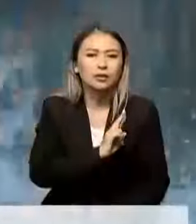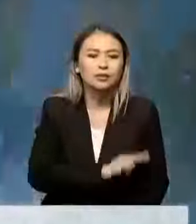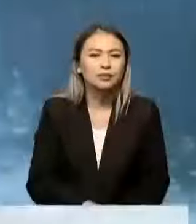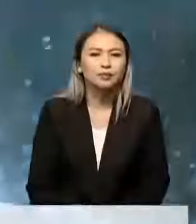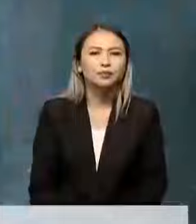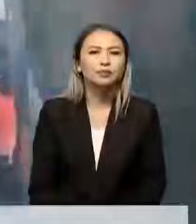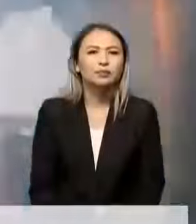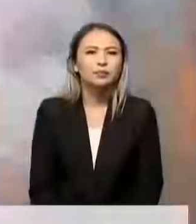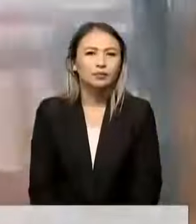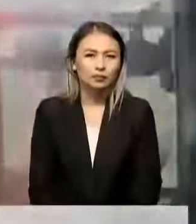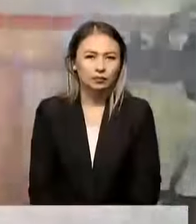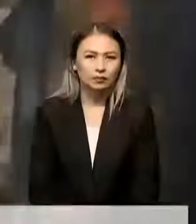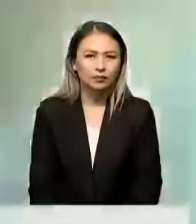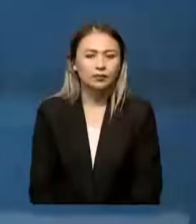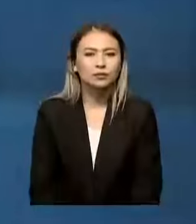қызметі.